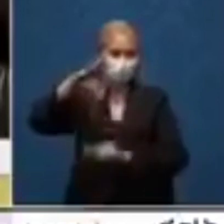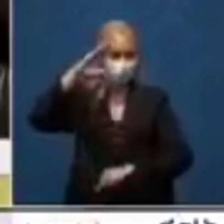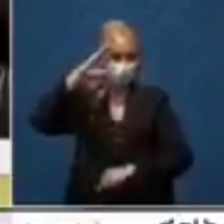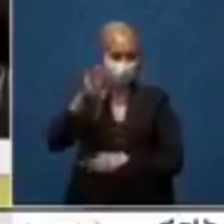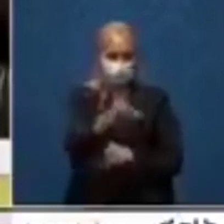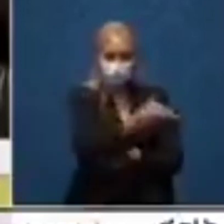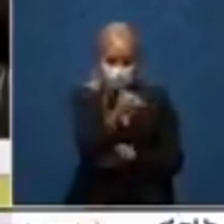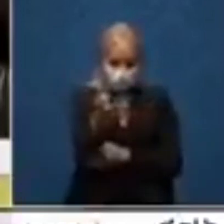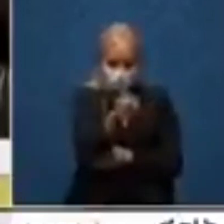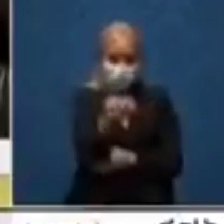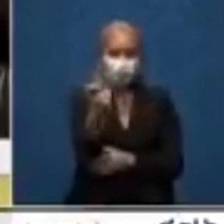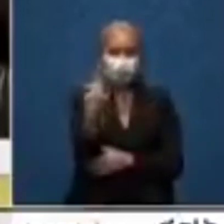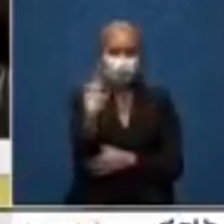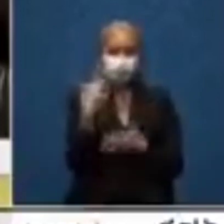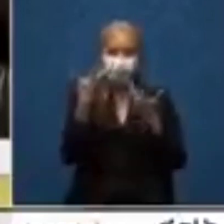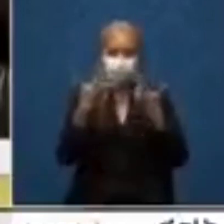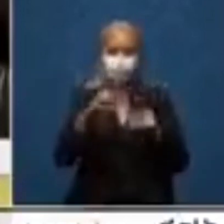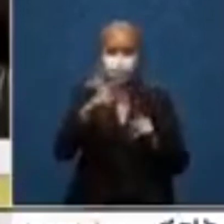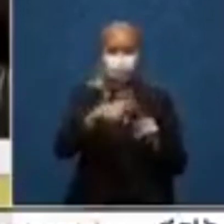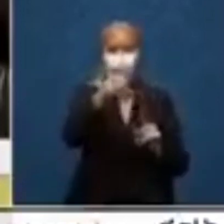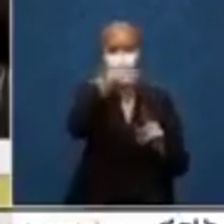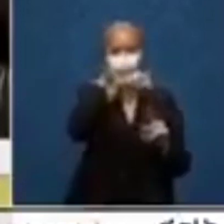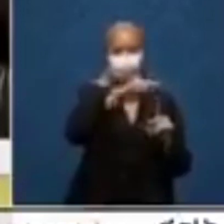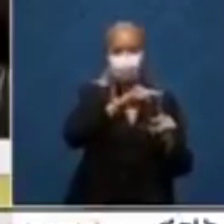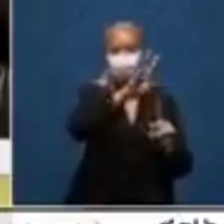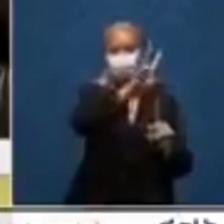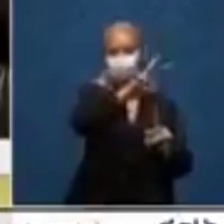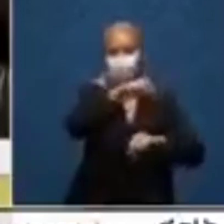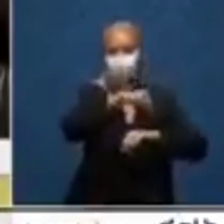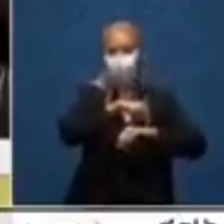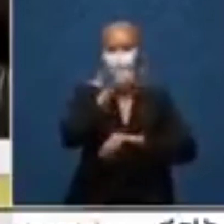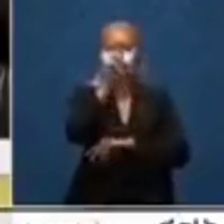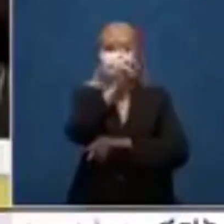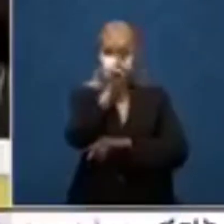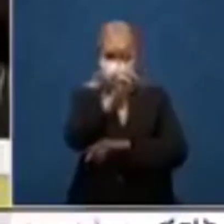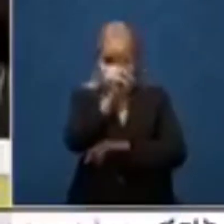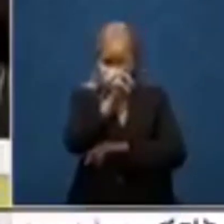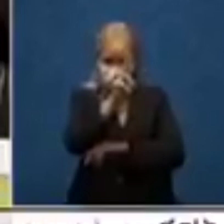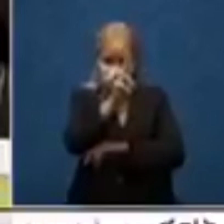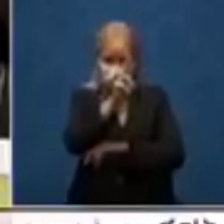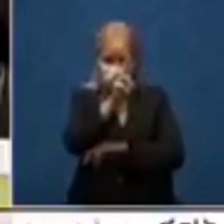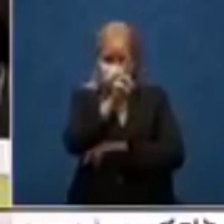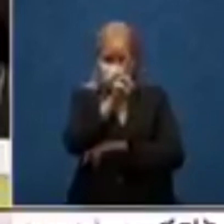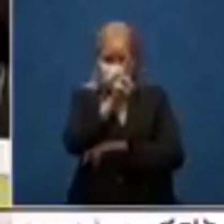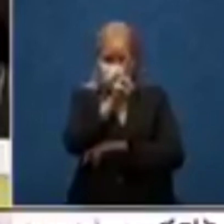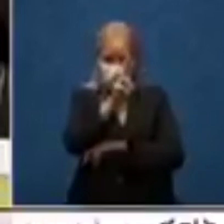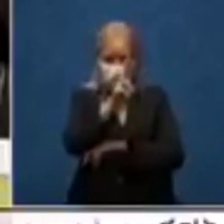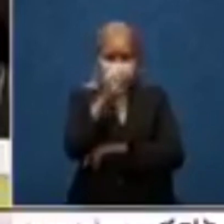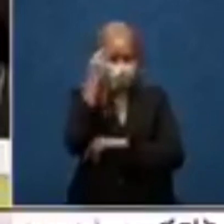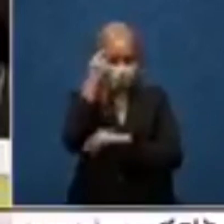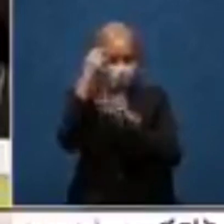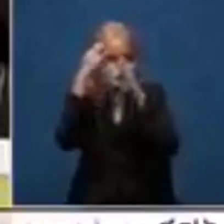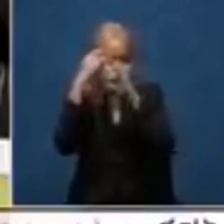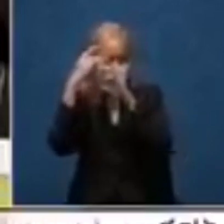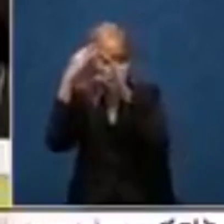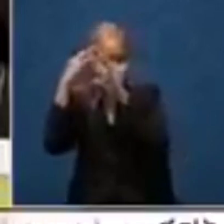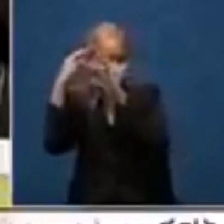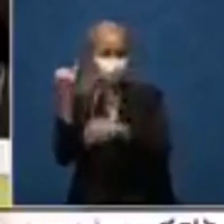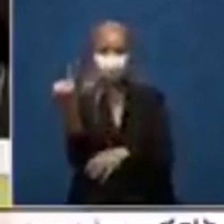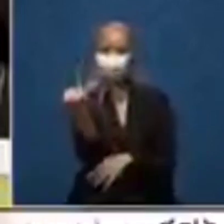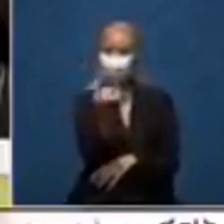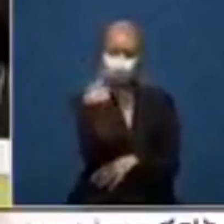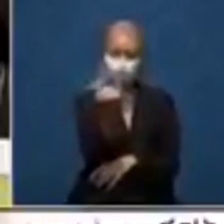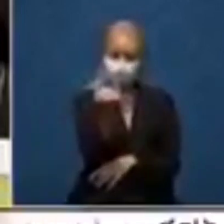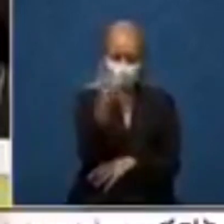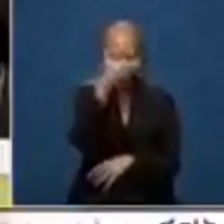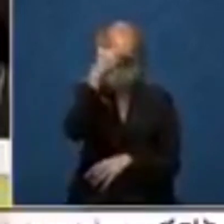ค่ะ6ตุลา65ที่ผ่านมาเวลาเที่ยงนะคะ เกิดโศกนาฏกรรมที่จะเป็นฝันร้ายที่ยากจะลืมเลือน